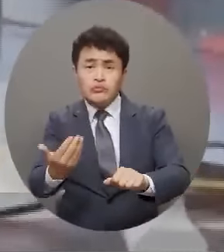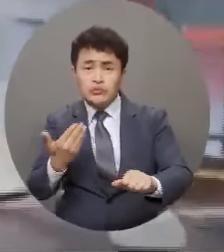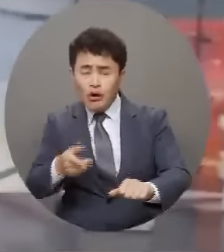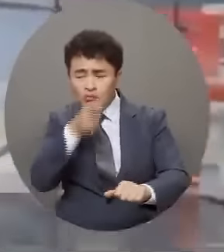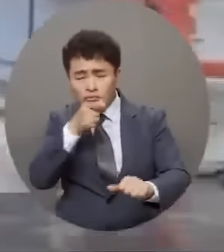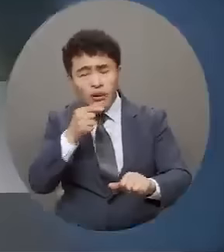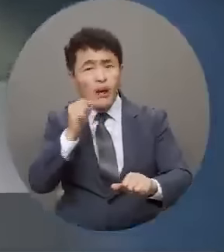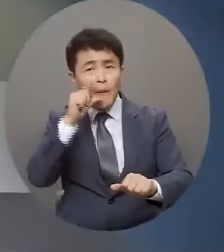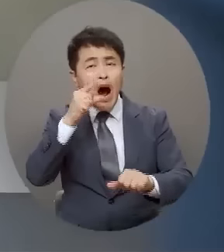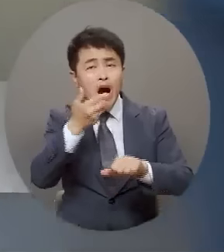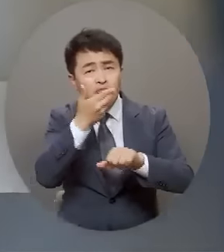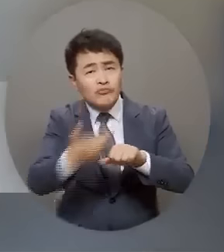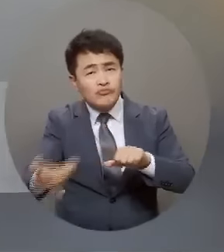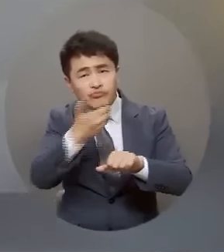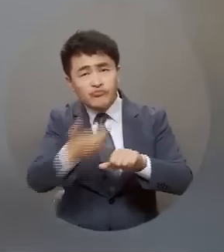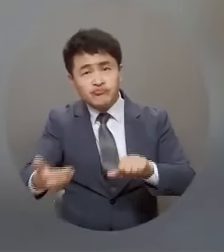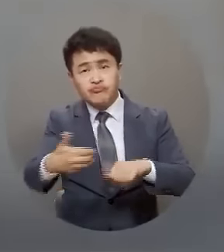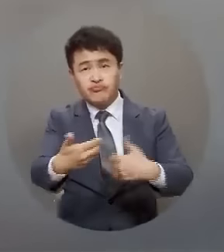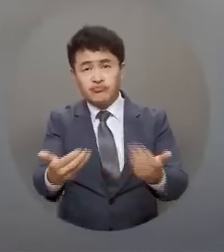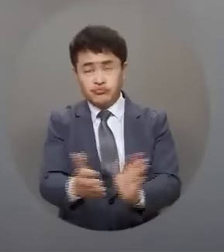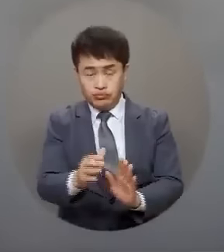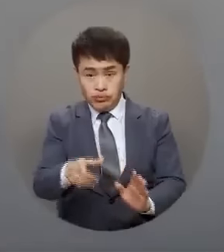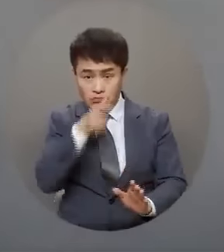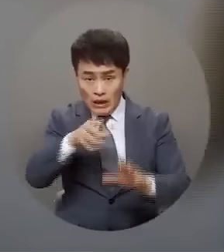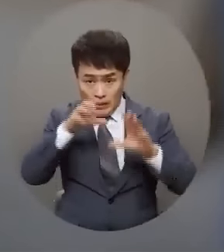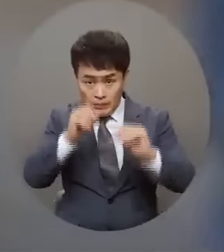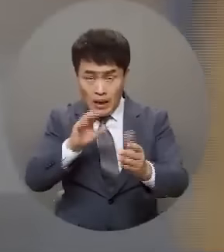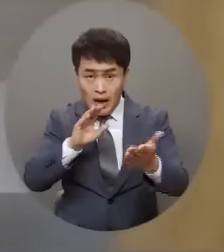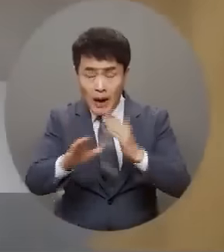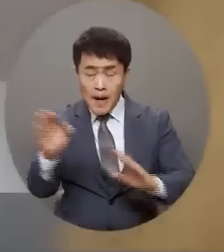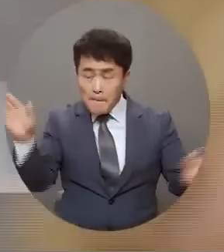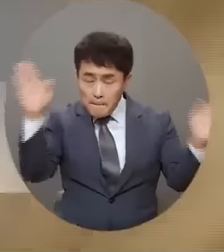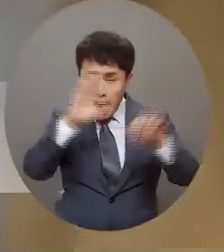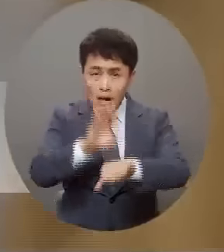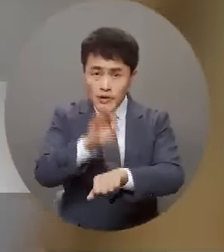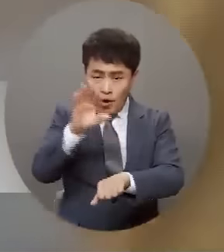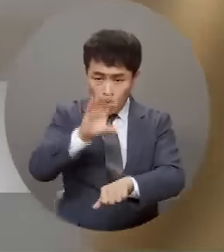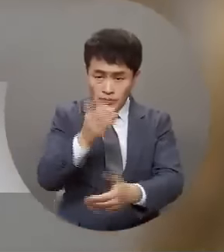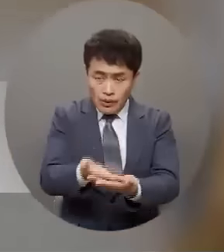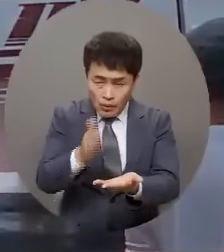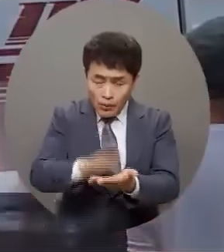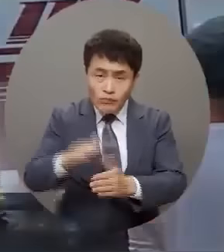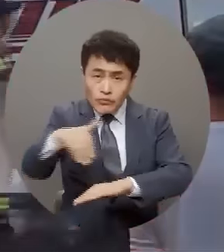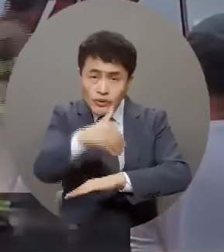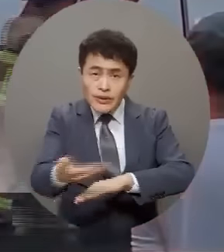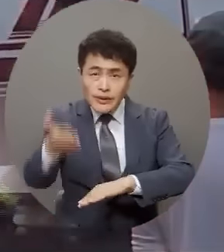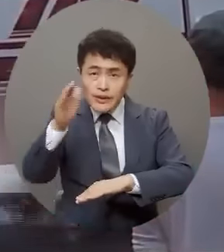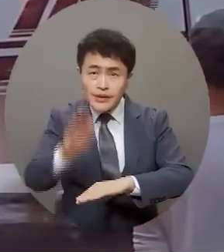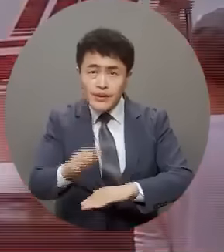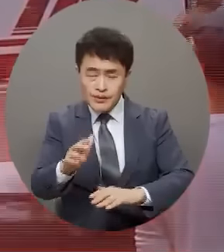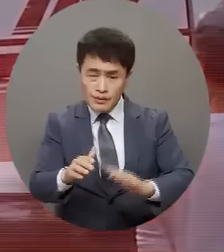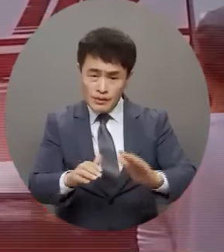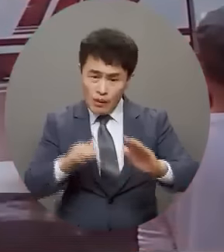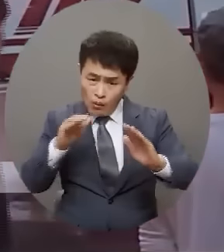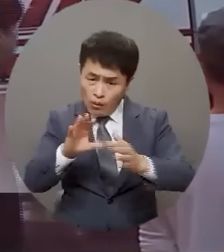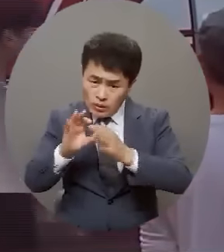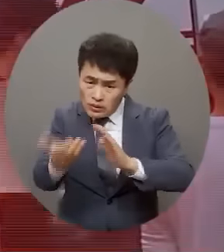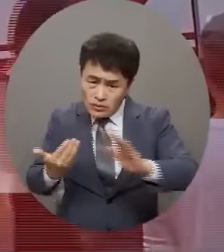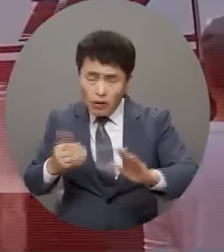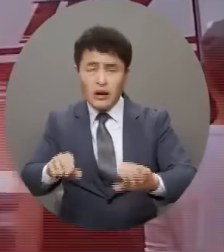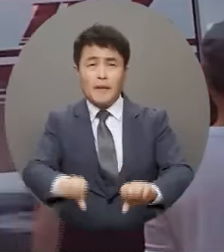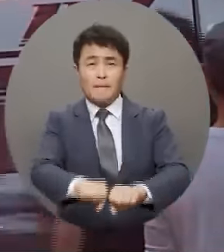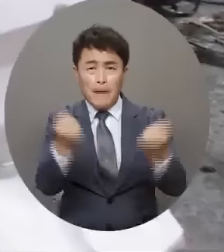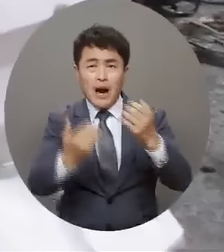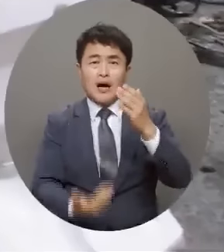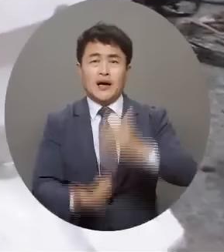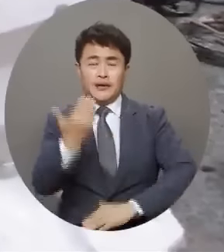물이 새고 있었습니다. 이에 따라 단수 조치 후 밤 10시부터 복구에 나설 예정이었는데 공사가 진행되기 전에 터져버린